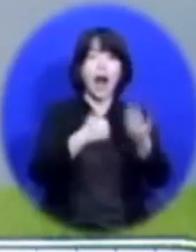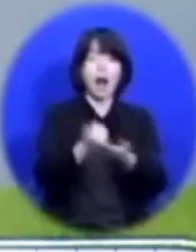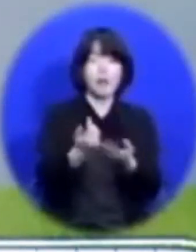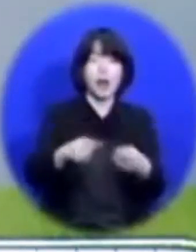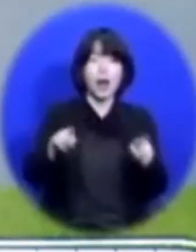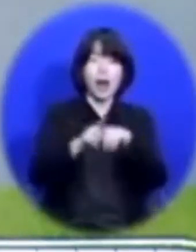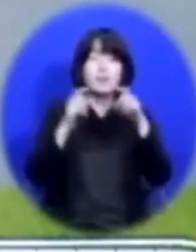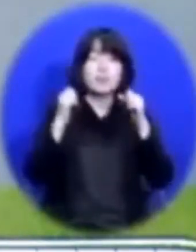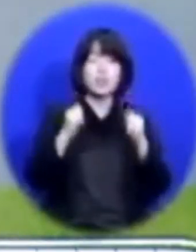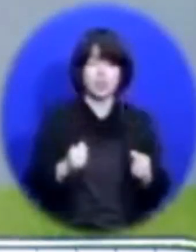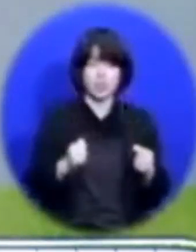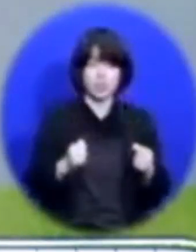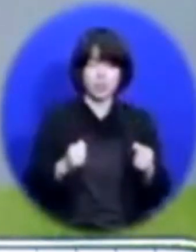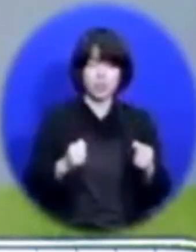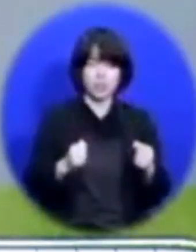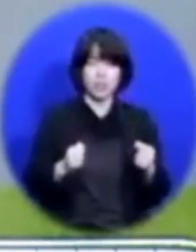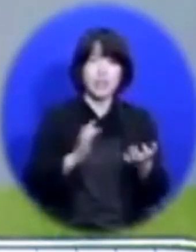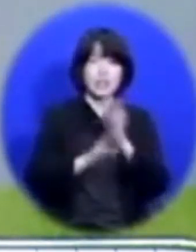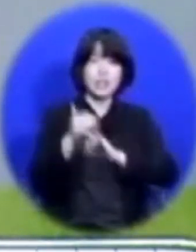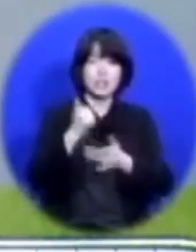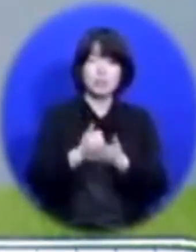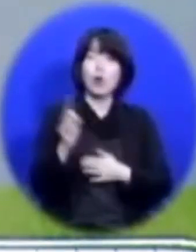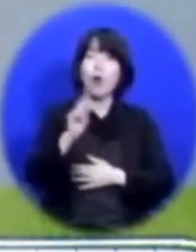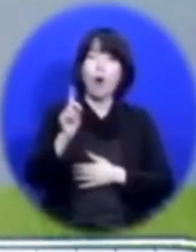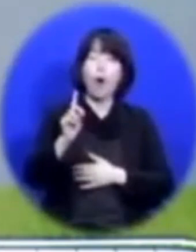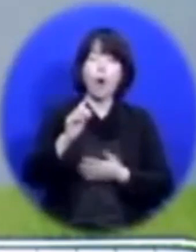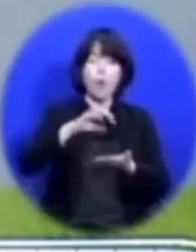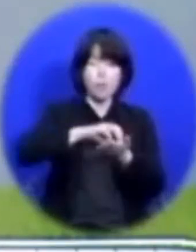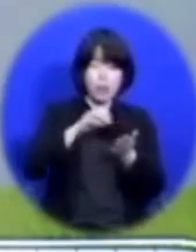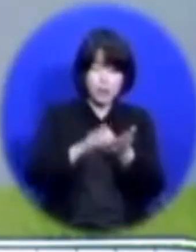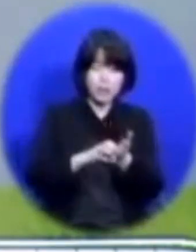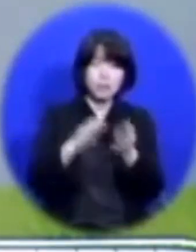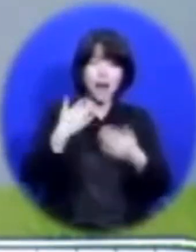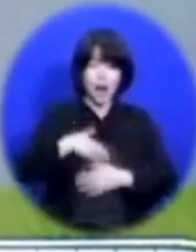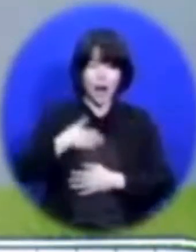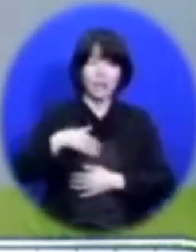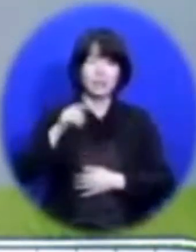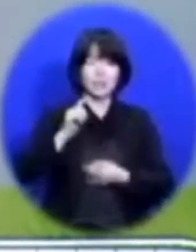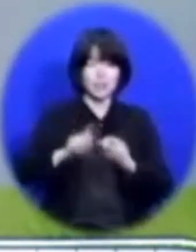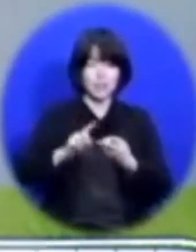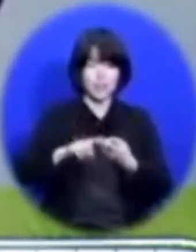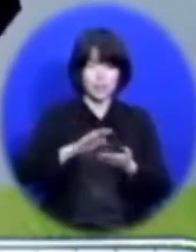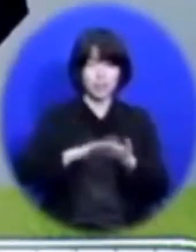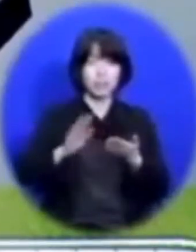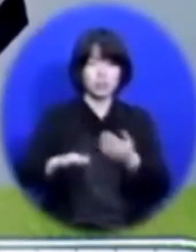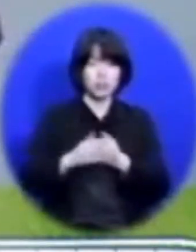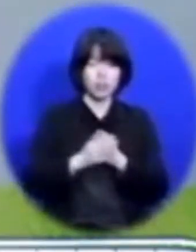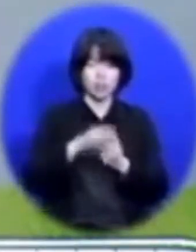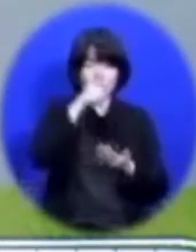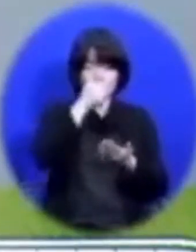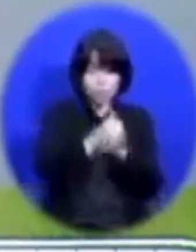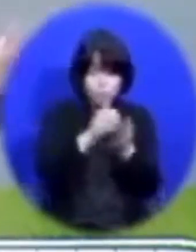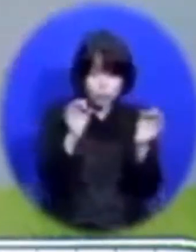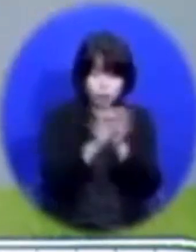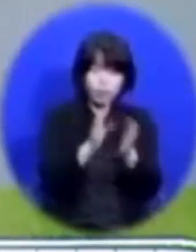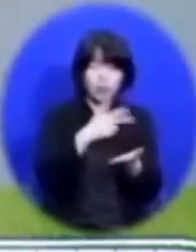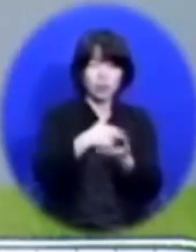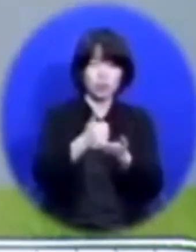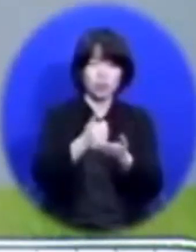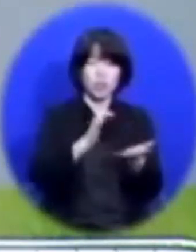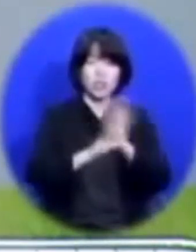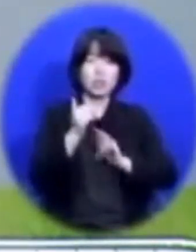가임마누엘예수님을얼마나잘아는지에달려있습니다 .속죄의주님이신예수님에관해서라면 ,